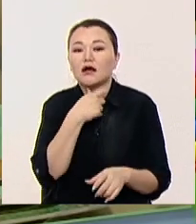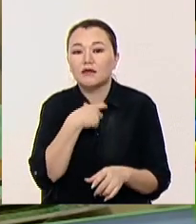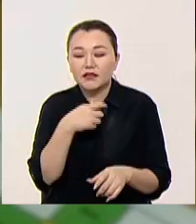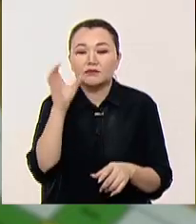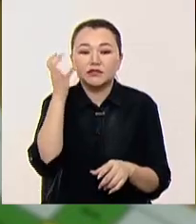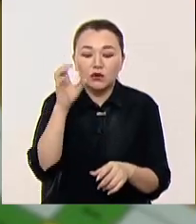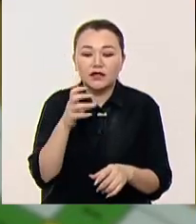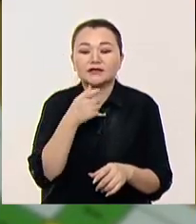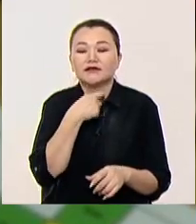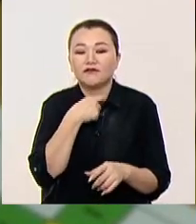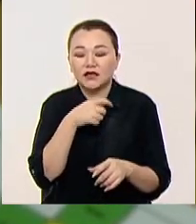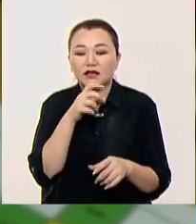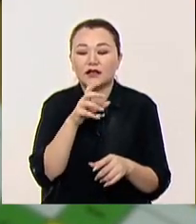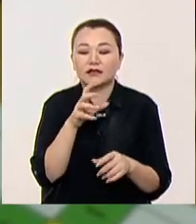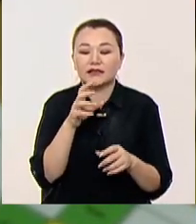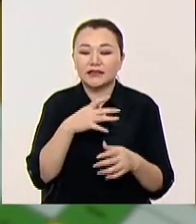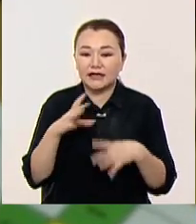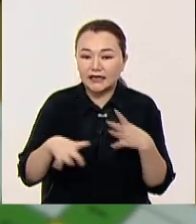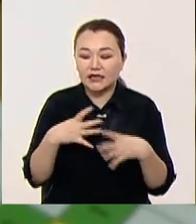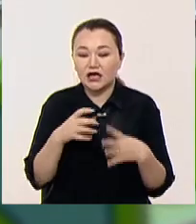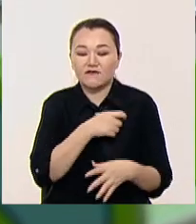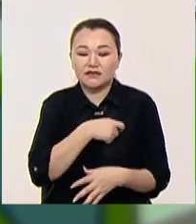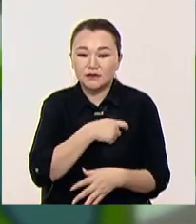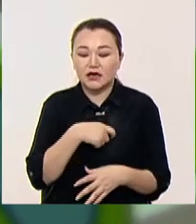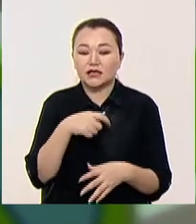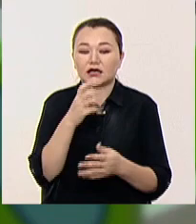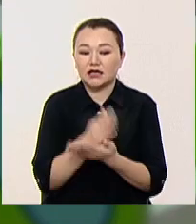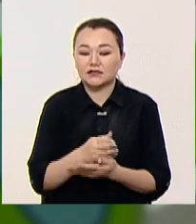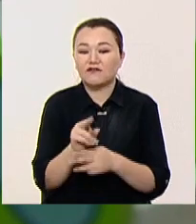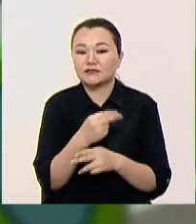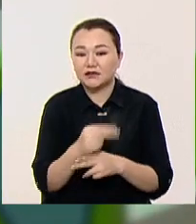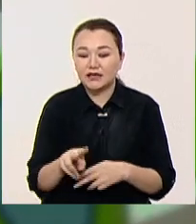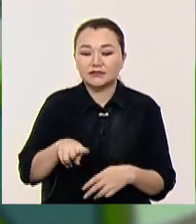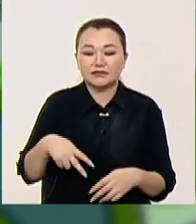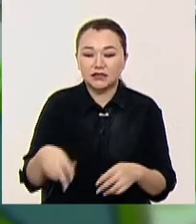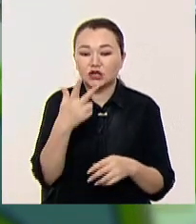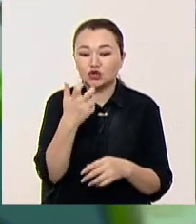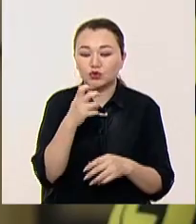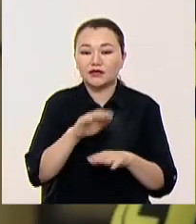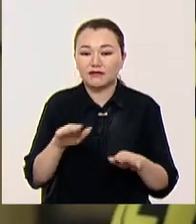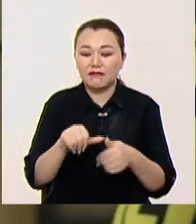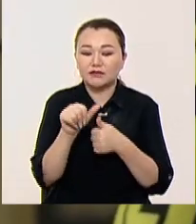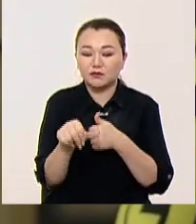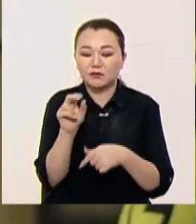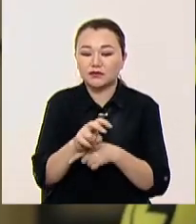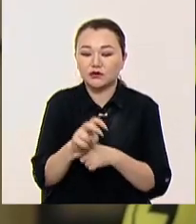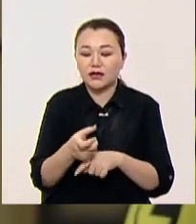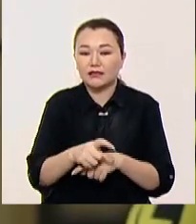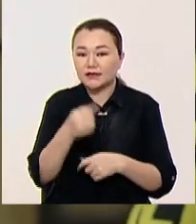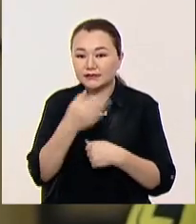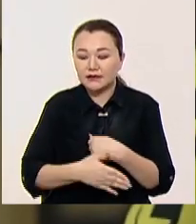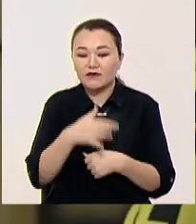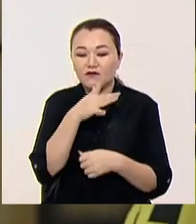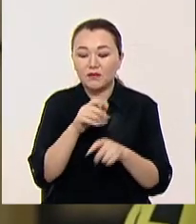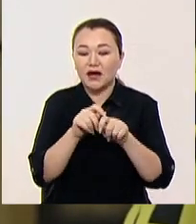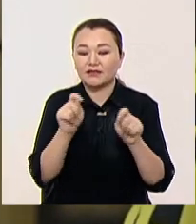психологи, дефектологи, тренеры ЛФК, воспитатели. Посещают комплекс более 300 особенных детей. Этот центр мы посещаем с